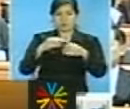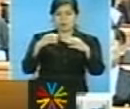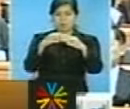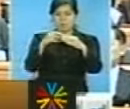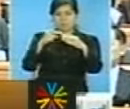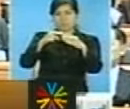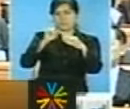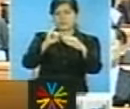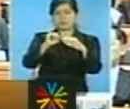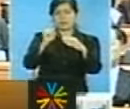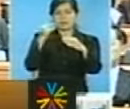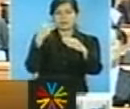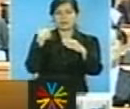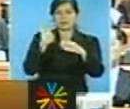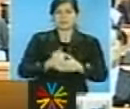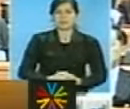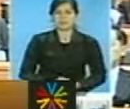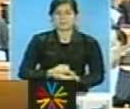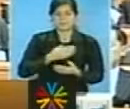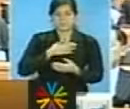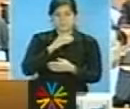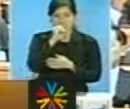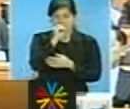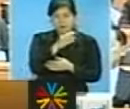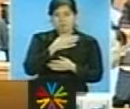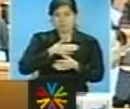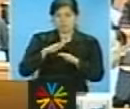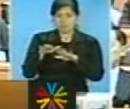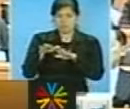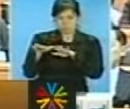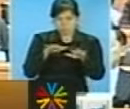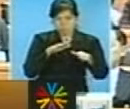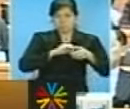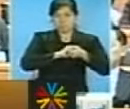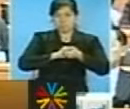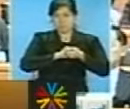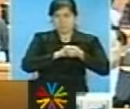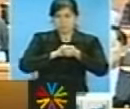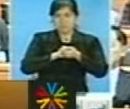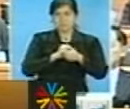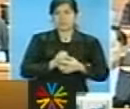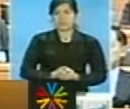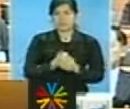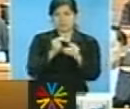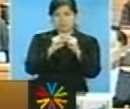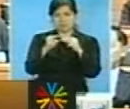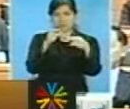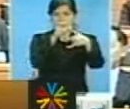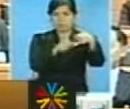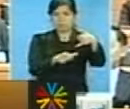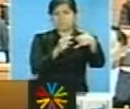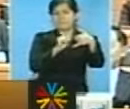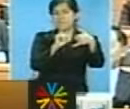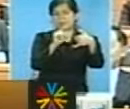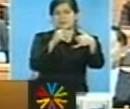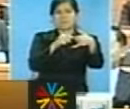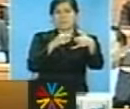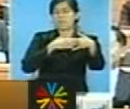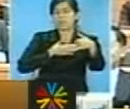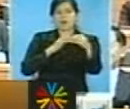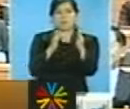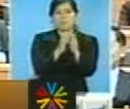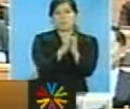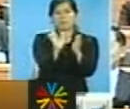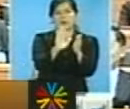ผมก็ตอบในขณะนั้นทันทีว่าผมก็พร้อมปรองดองทุกคนยกเว้นฆาตกรผมก็ไม่พร้อมจะ